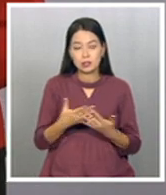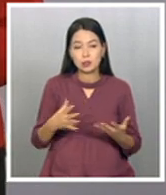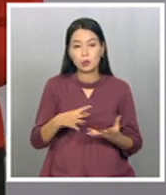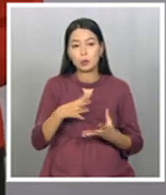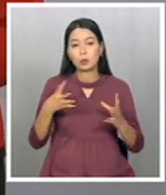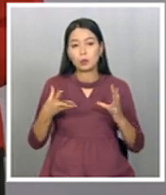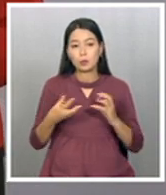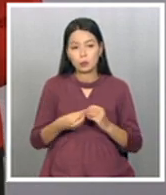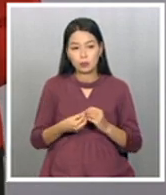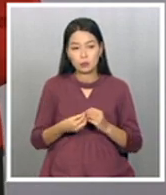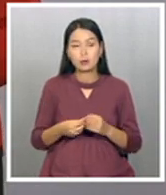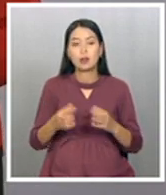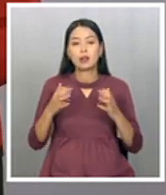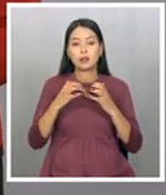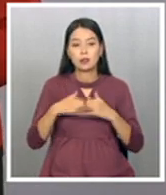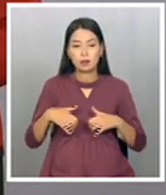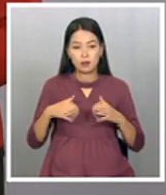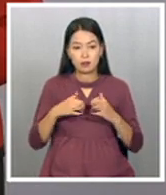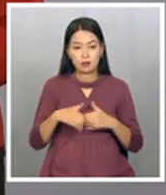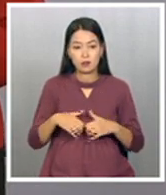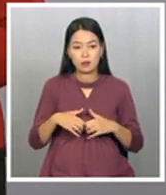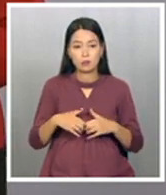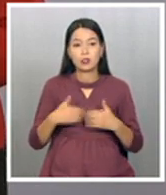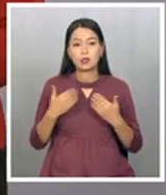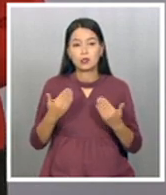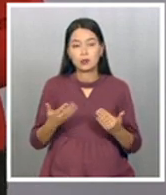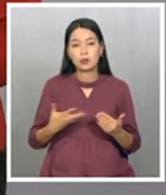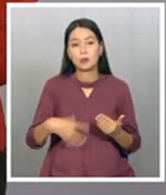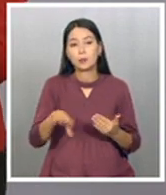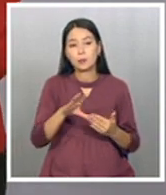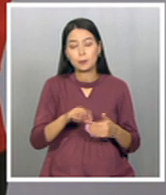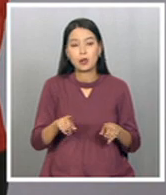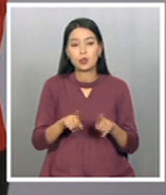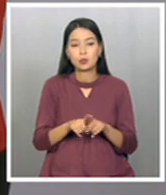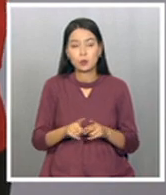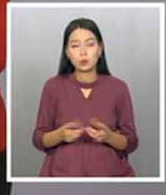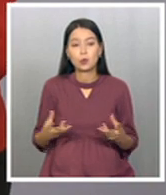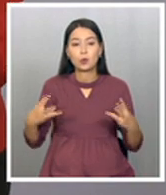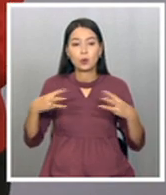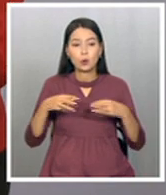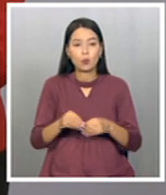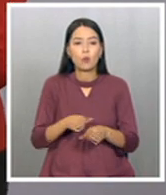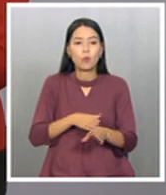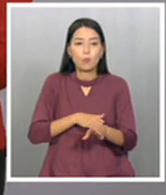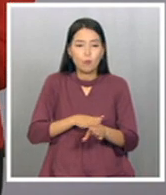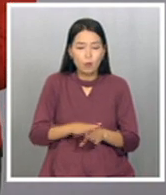бөлімді талдай отырып жаздық. Енді барлығын қосып, толық